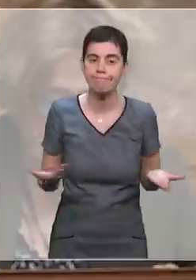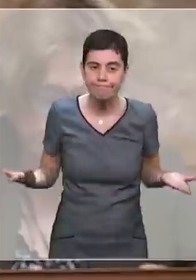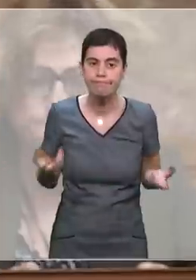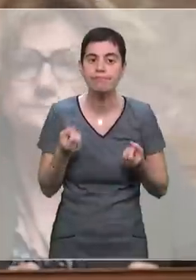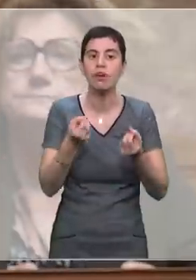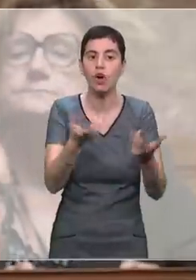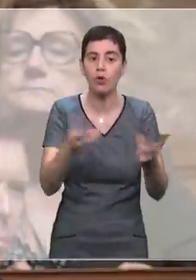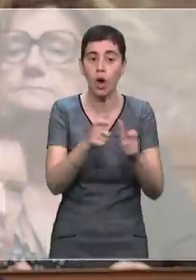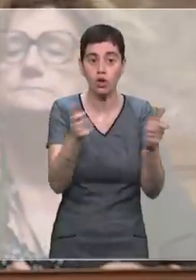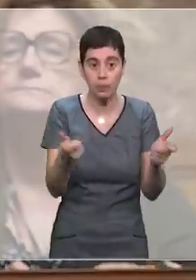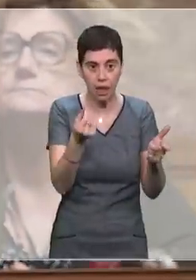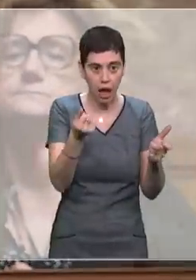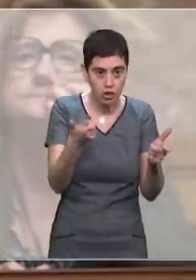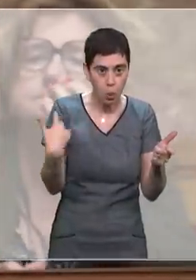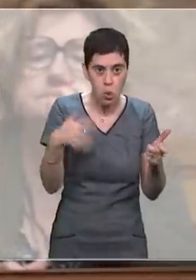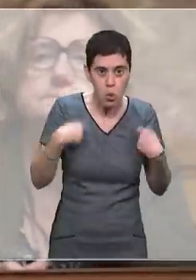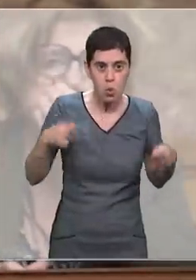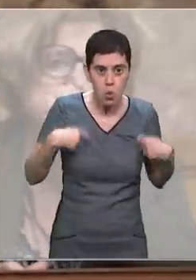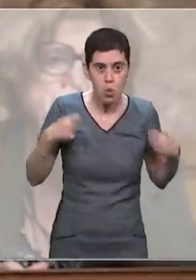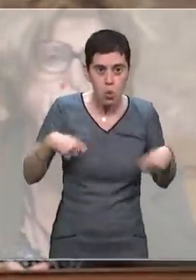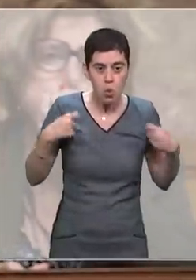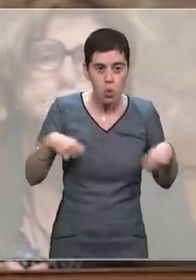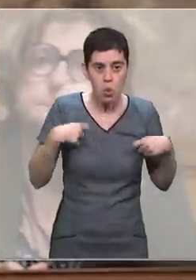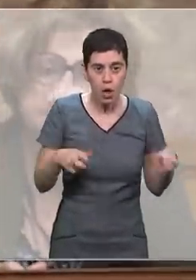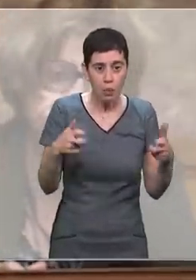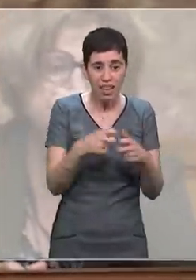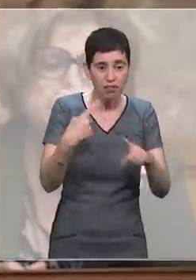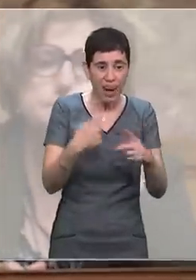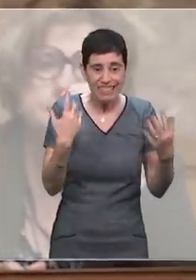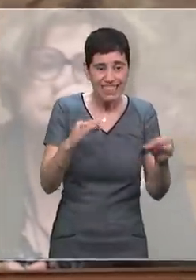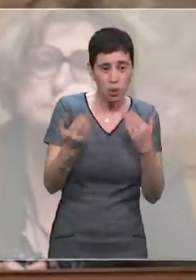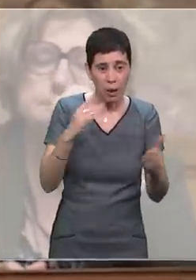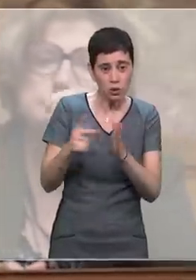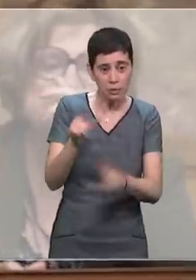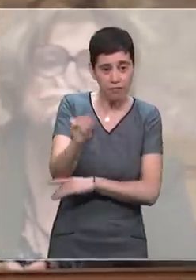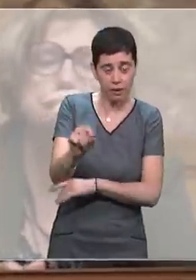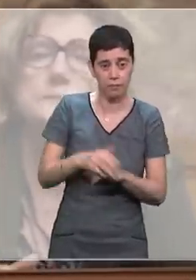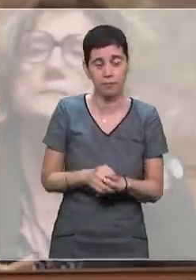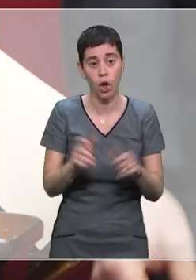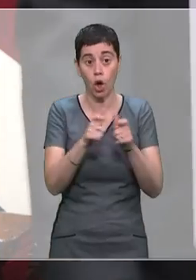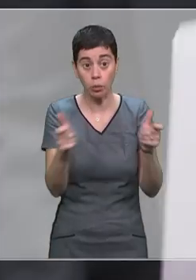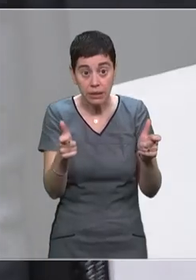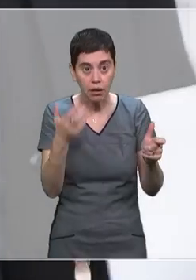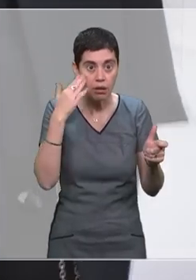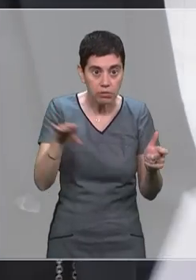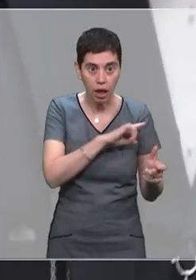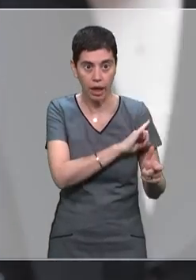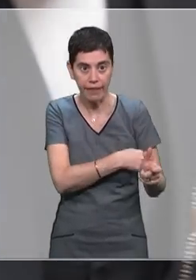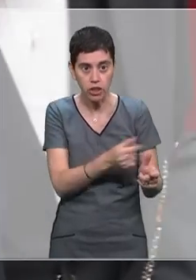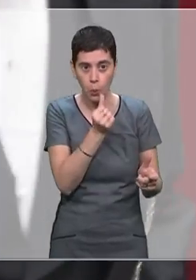la trésorerie des entreprises. Avec des prix près de 10 fois supérieurs à ceux de 2020, les entreprises grandes consommatrices d'énergie